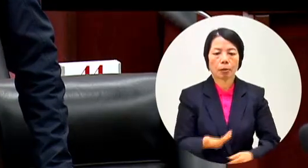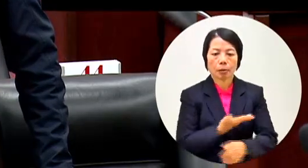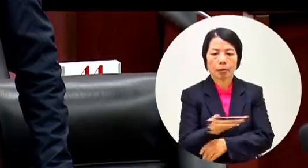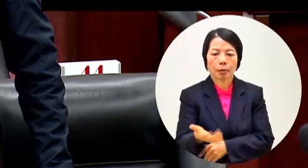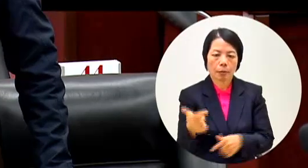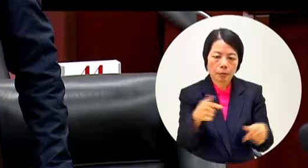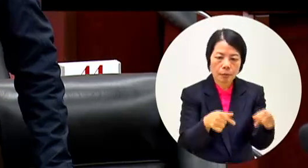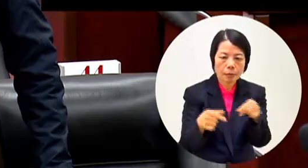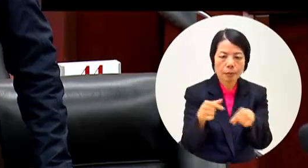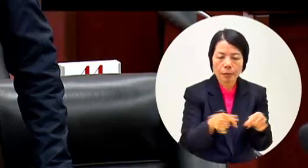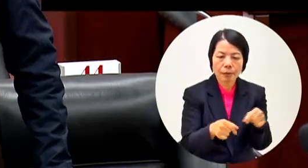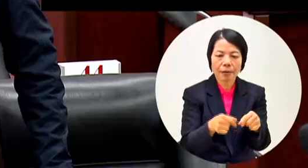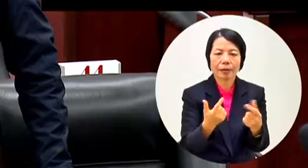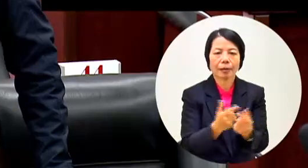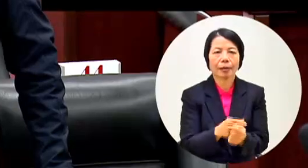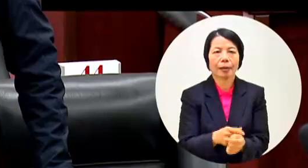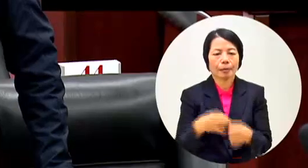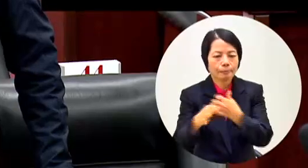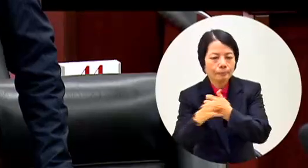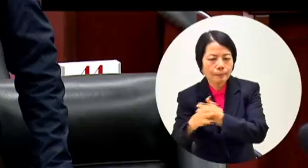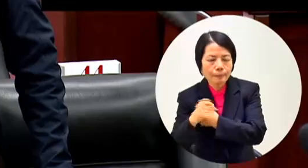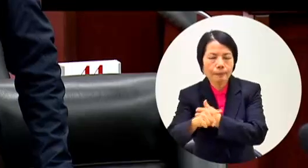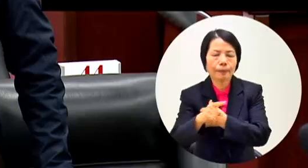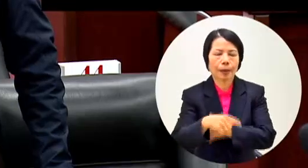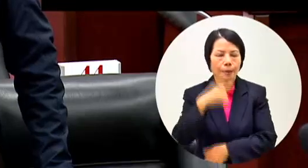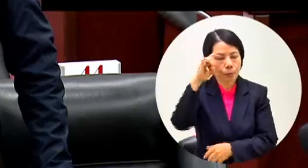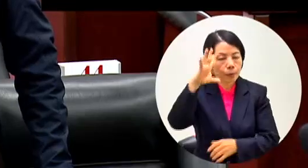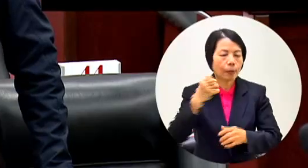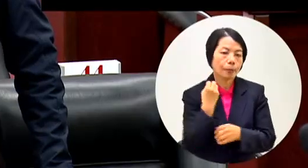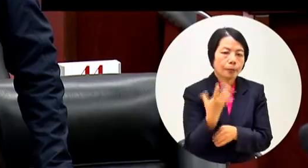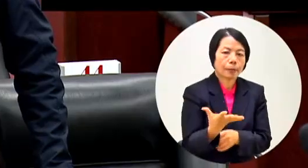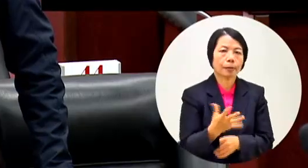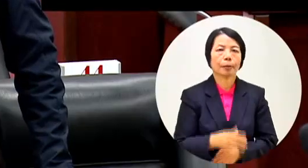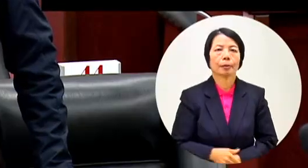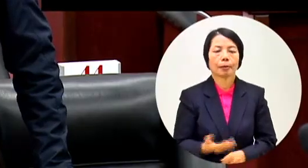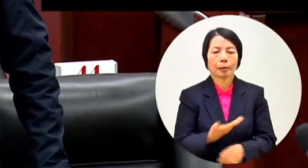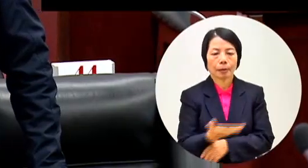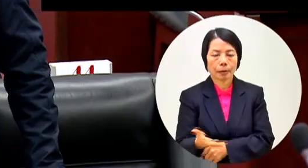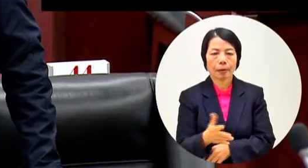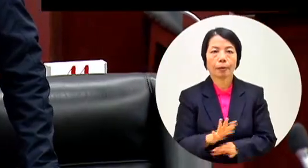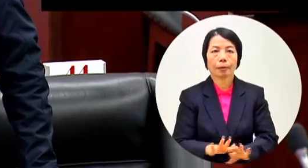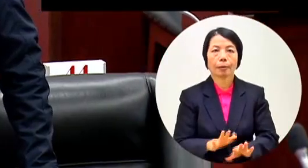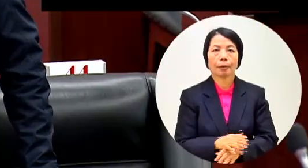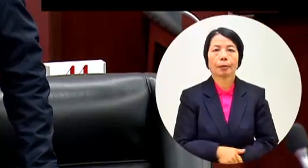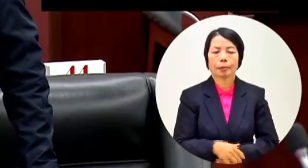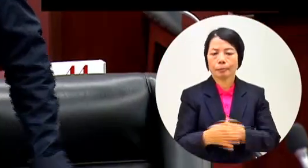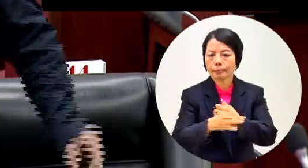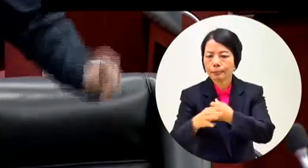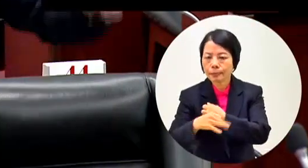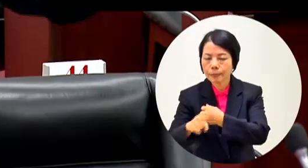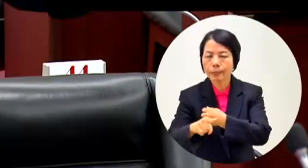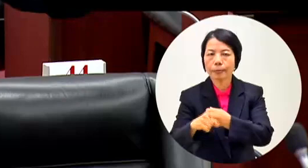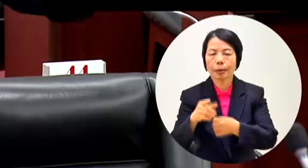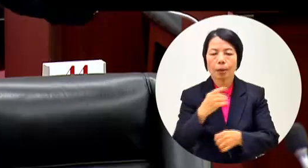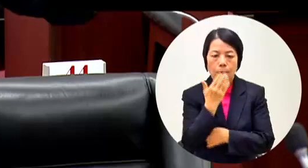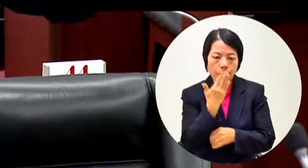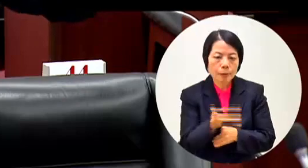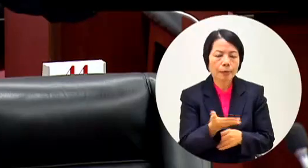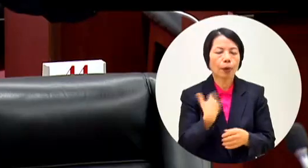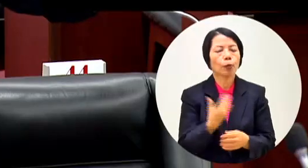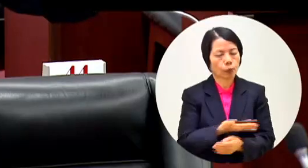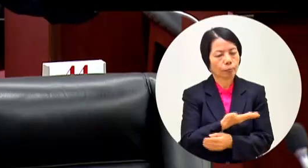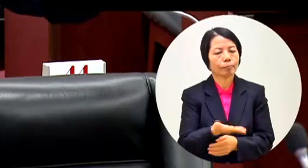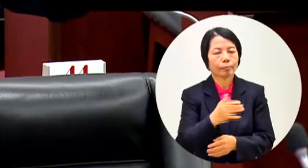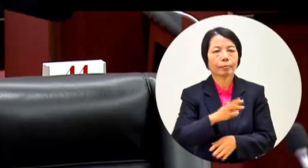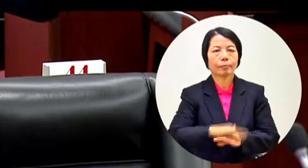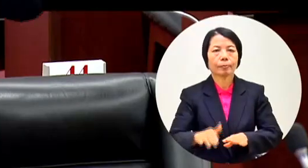新。那创新容许实验，实验就容许部分的失败。所以有啥物创新吼，这里讲这里